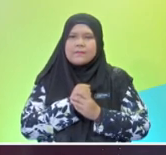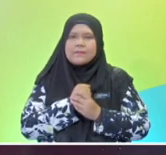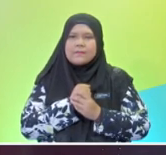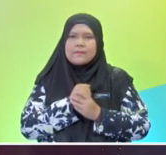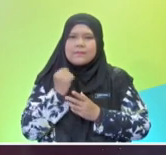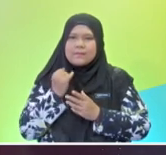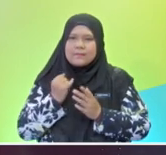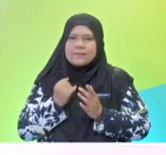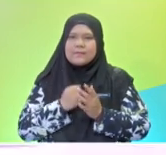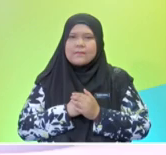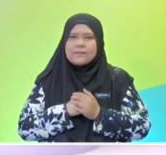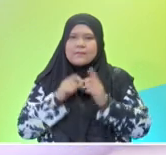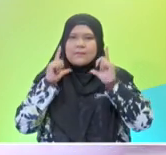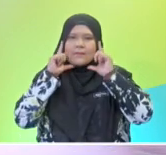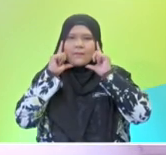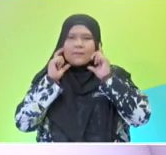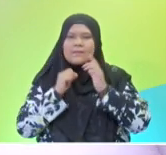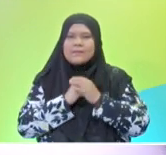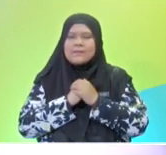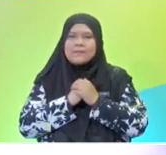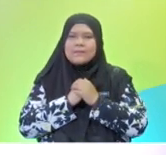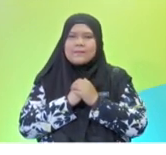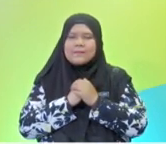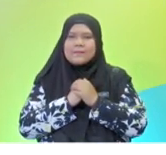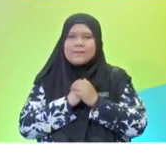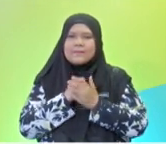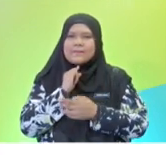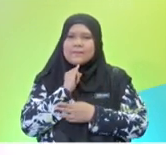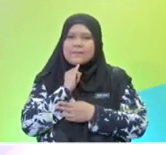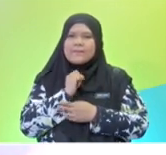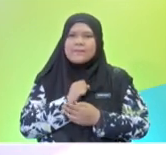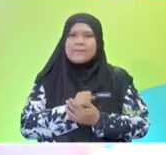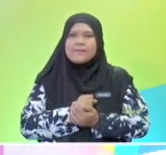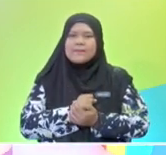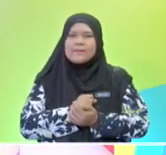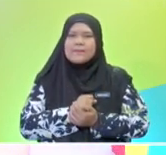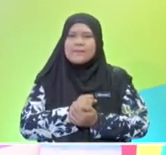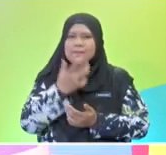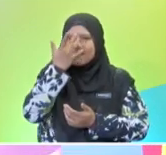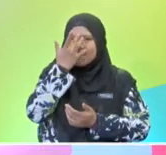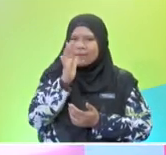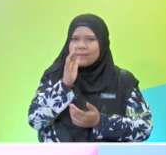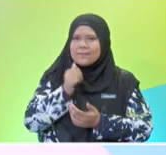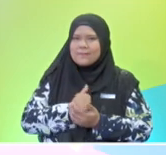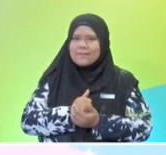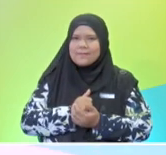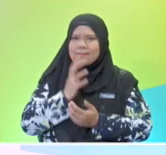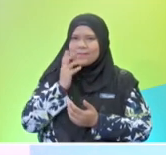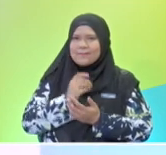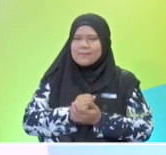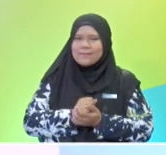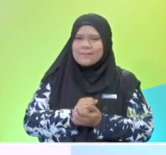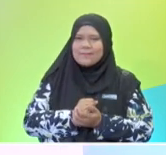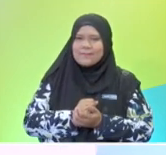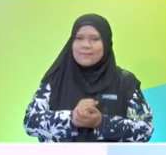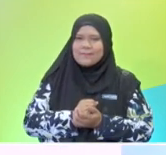Itu dia, dia pakai tujung cikgu sebenarnya. Itu ibu saya. Cikgu pandainya lukis. Cikgu? Pandainya lukis.